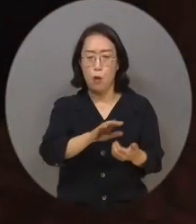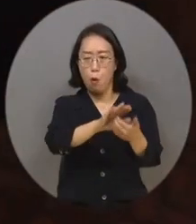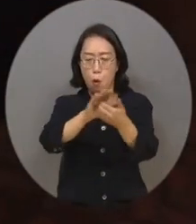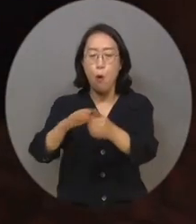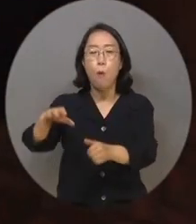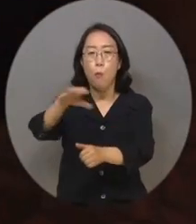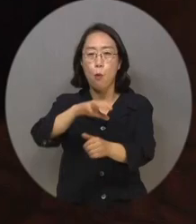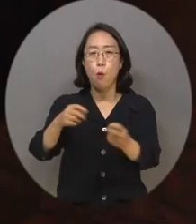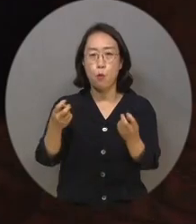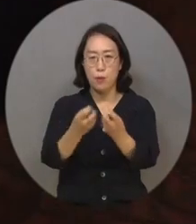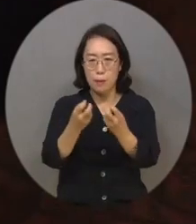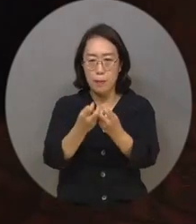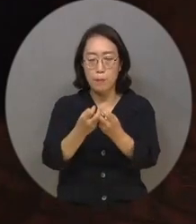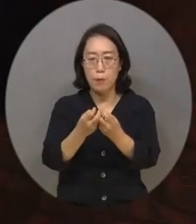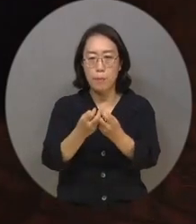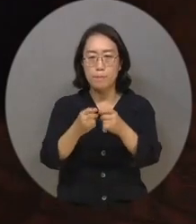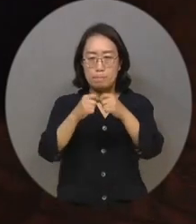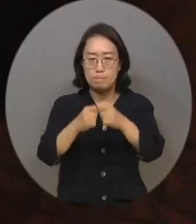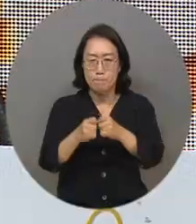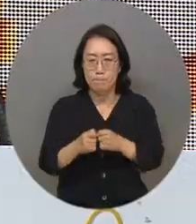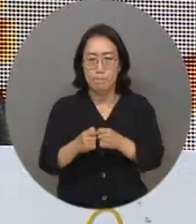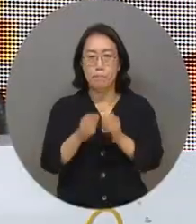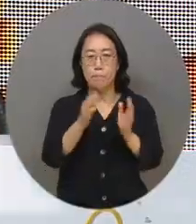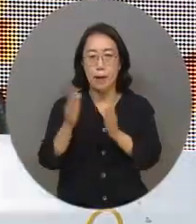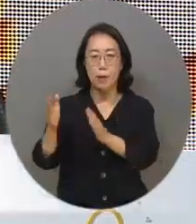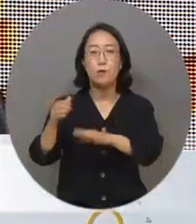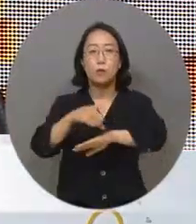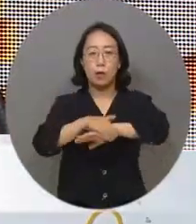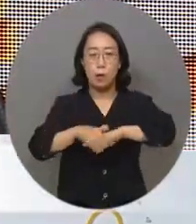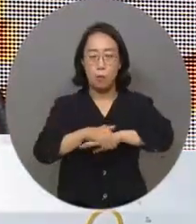보호를 위한 대책을 강화하기로 했습니다